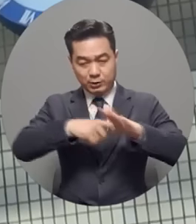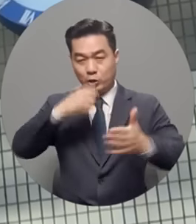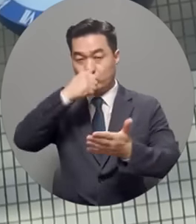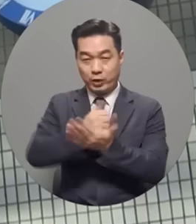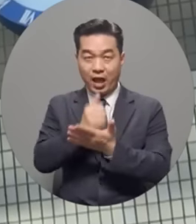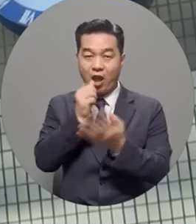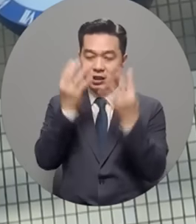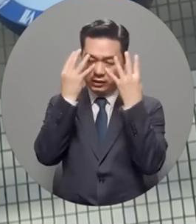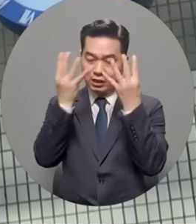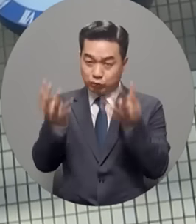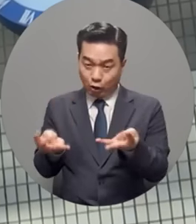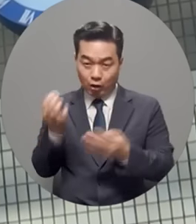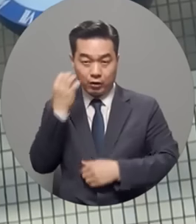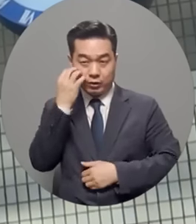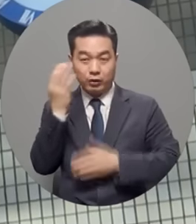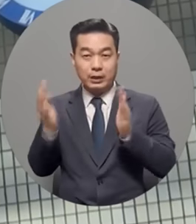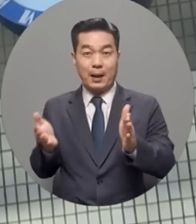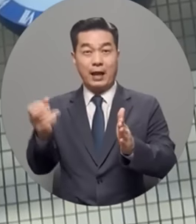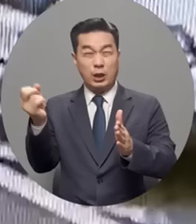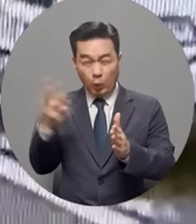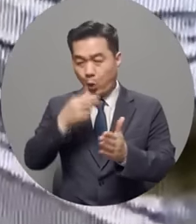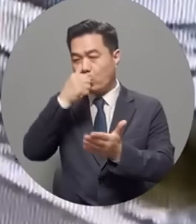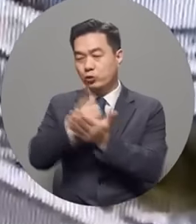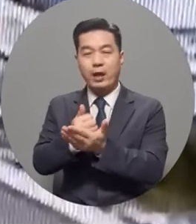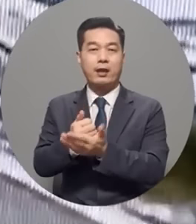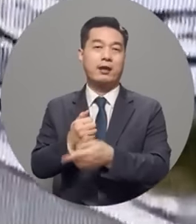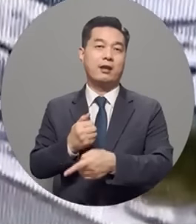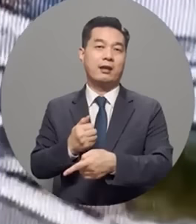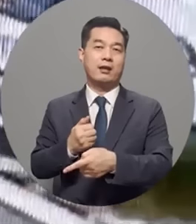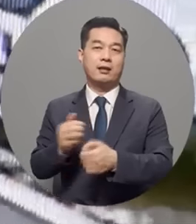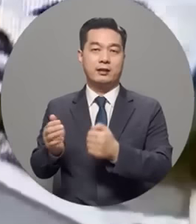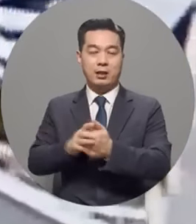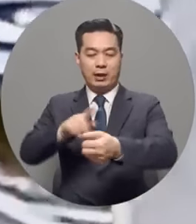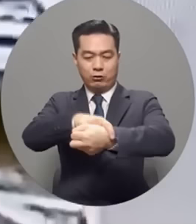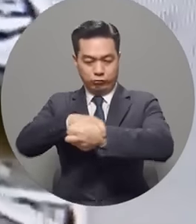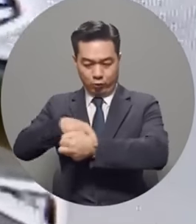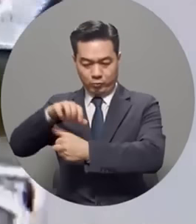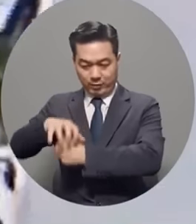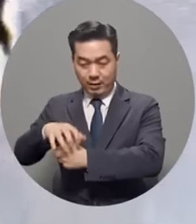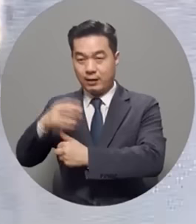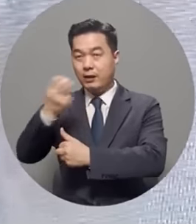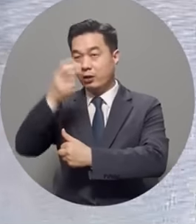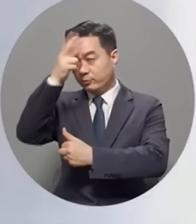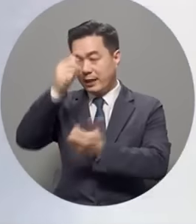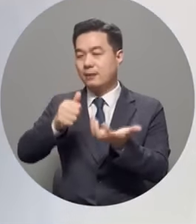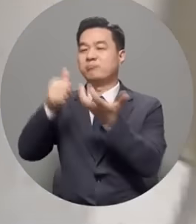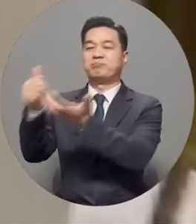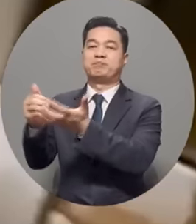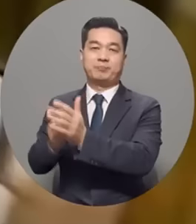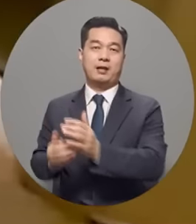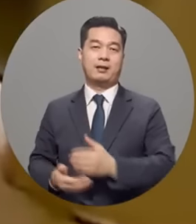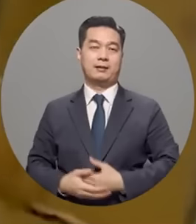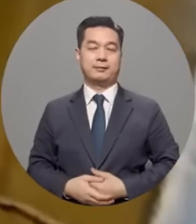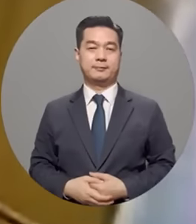살다 출소한지 넉달여만의 범행을 저질렀다며 피자를 구속 상태로 검찰에 송치했습니다 MBC 뉴스 류현준